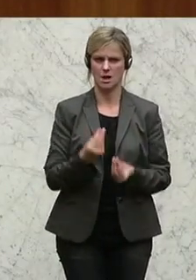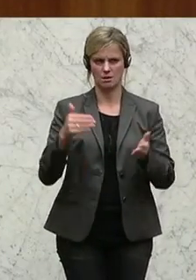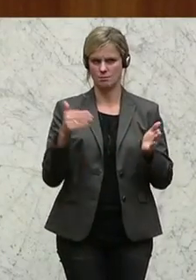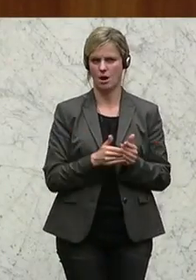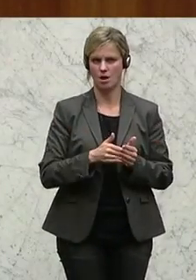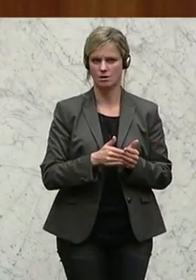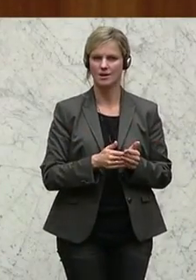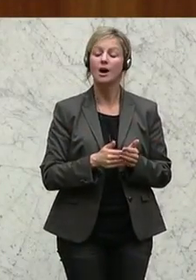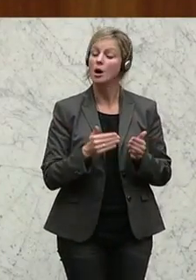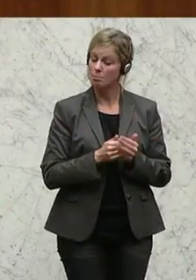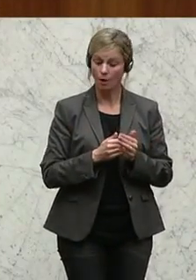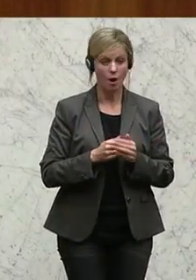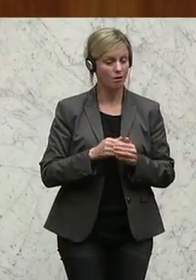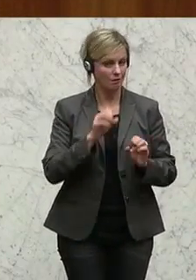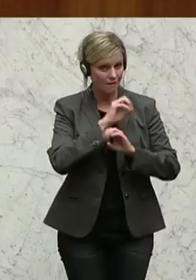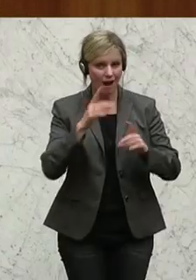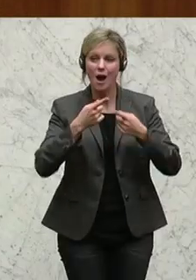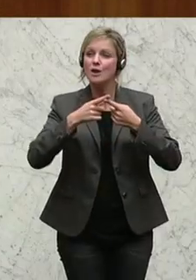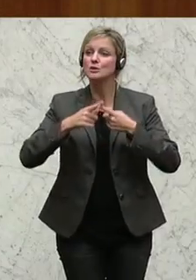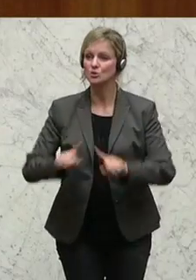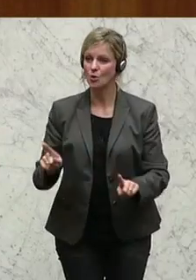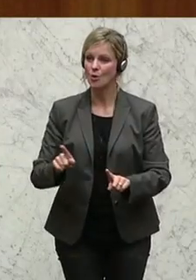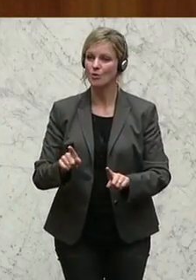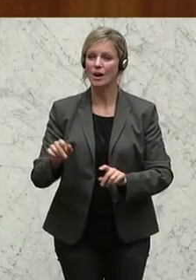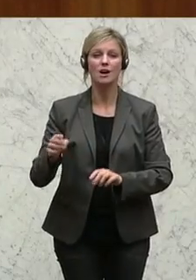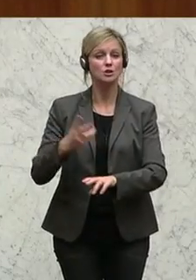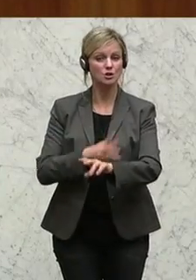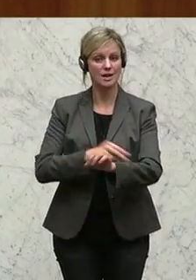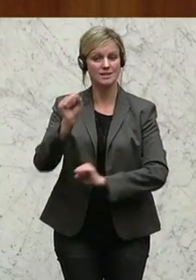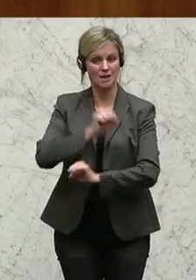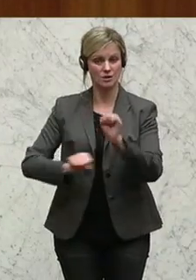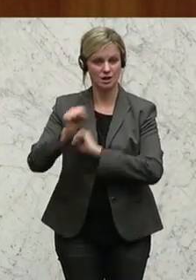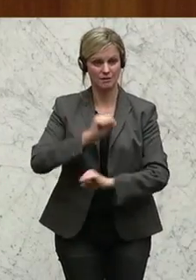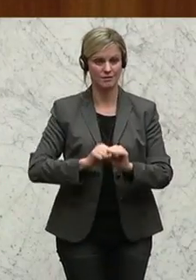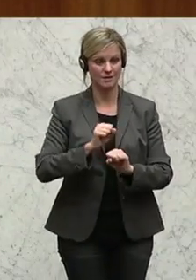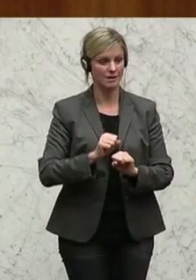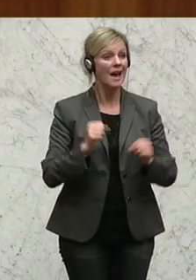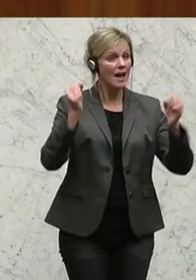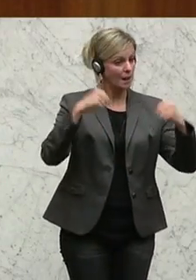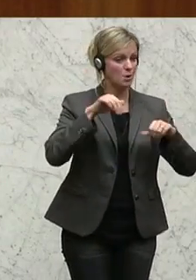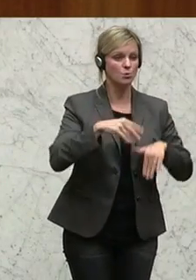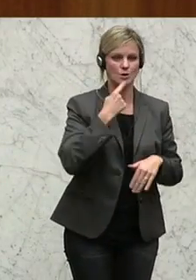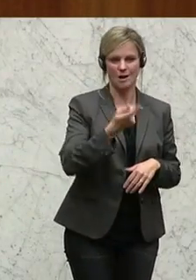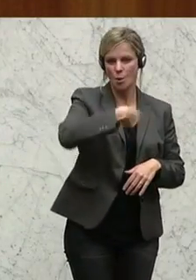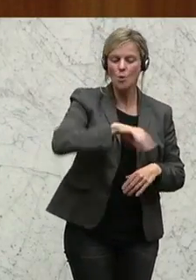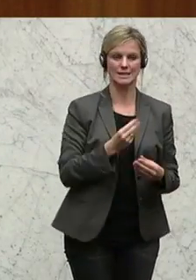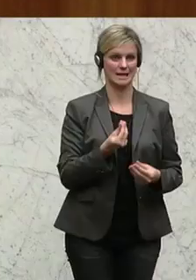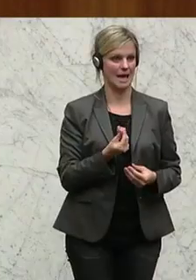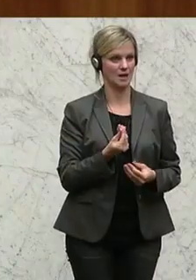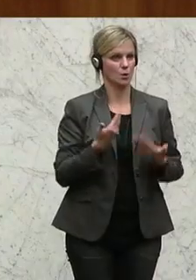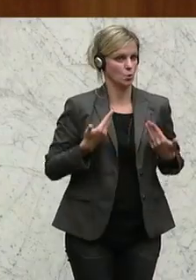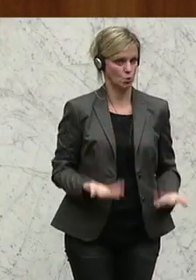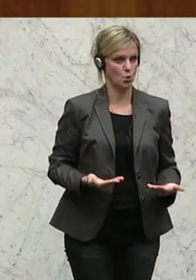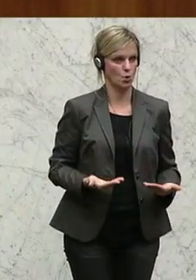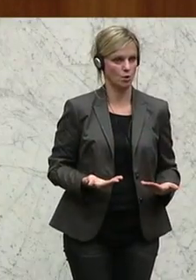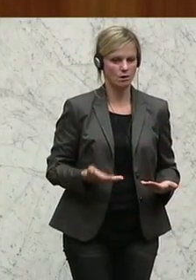eine Sonderstaatsanwaltschaft. Wann, wenn nicht dann, muss die Republik sagen, es geht um unser Geld, um das Geld der Bürgerinnen und Bürger. Und wir